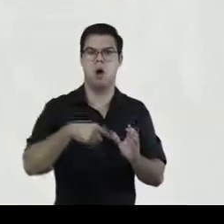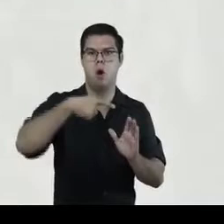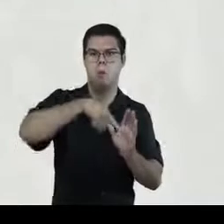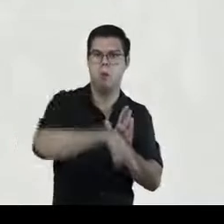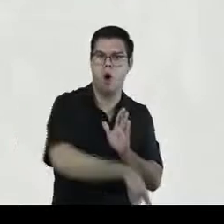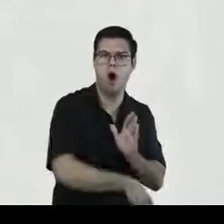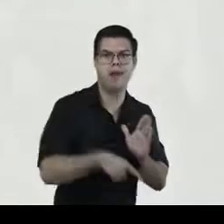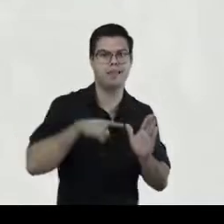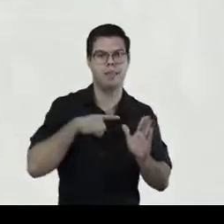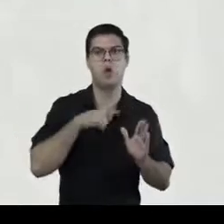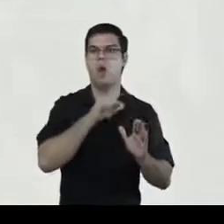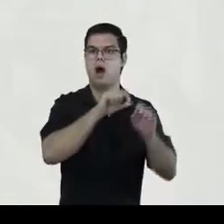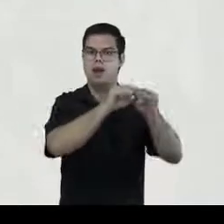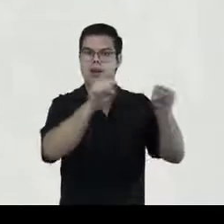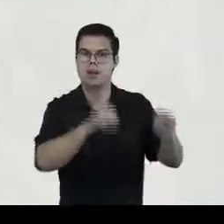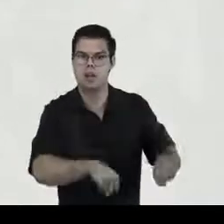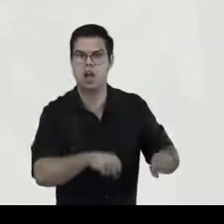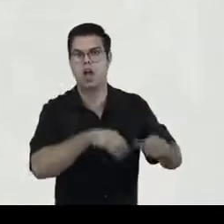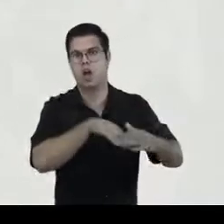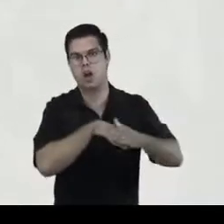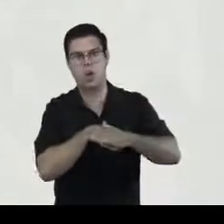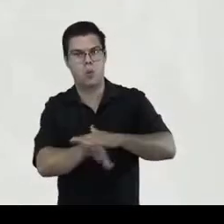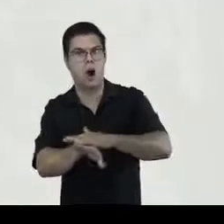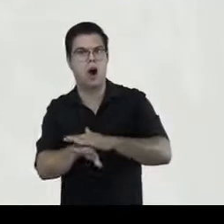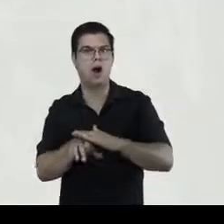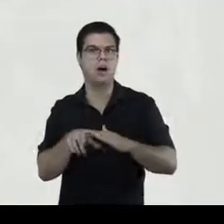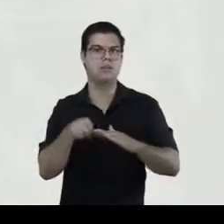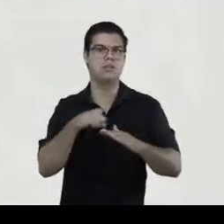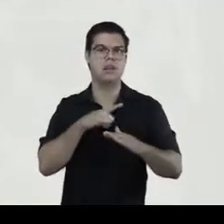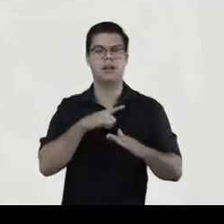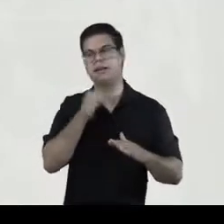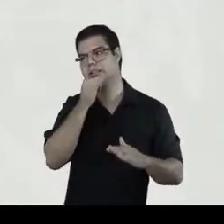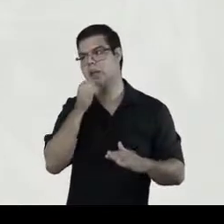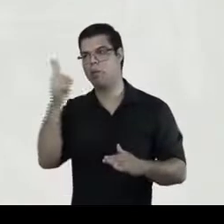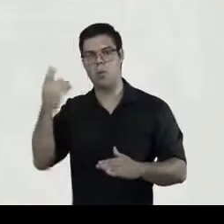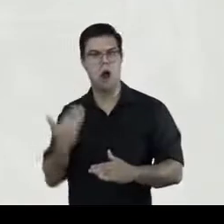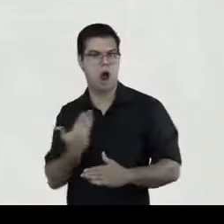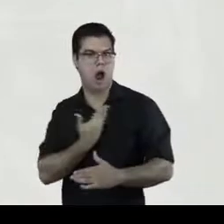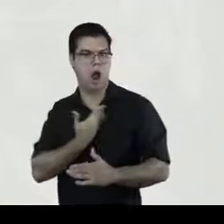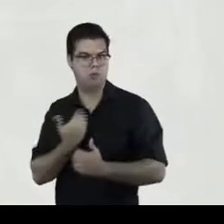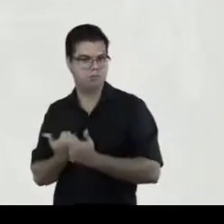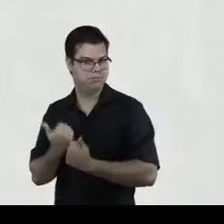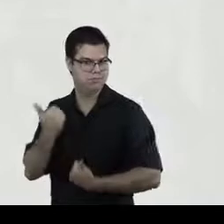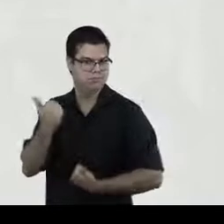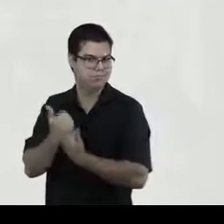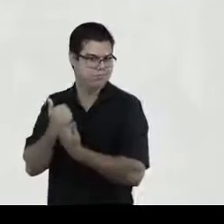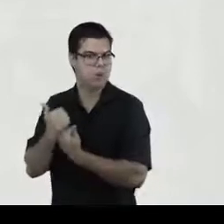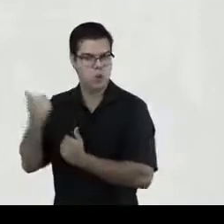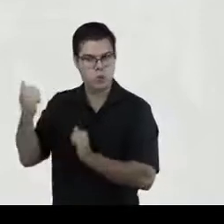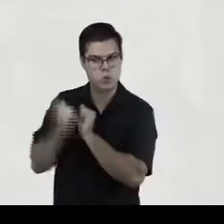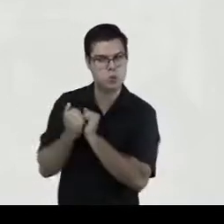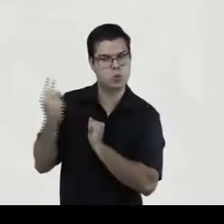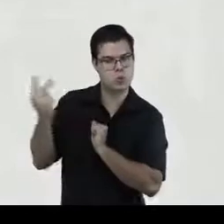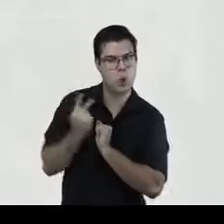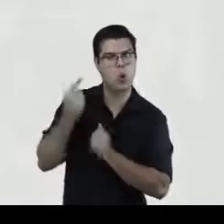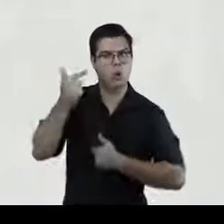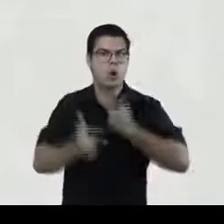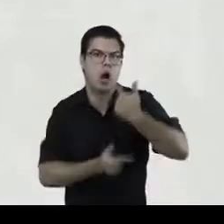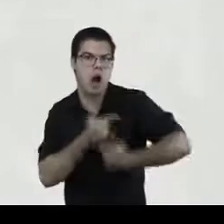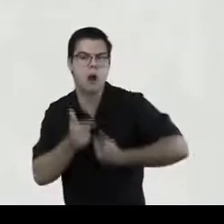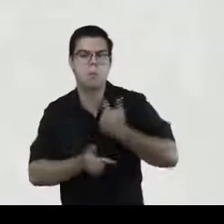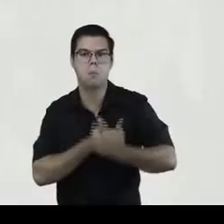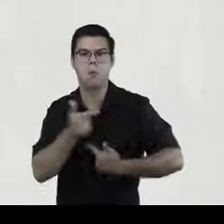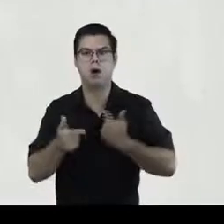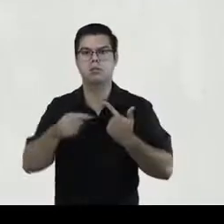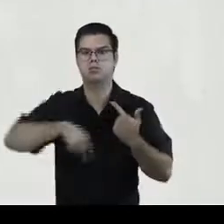Saskia Limbach, eine Mitarbeiterin von mir und ich, haben uns viele Tage vor den Rechner gesetzt